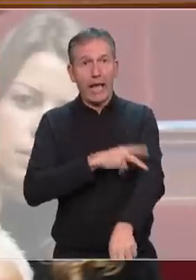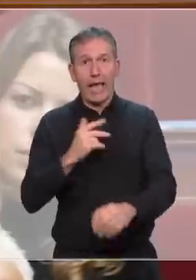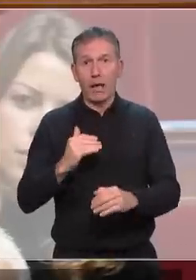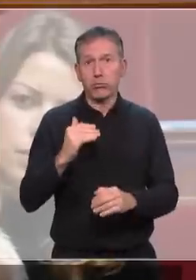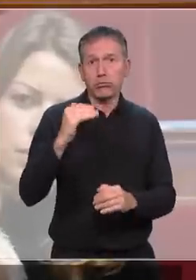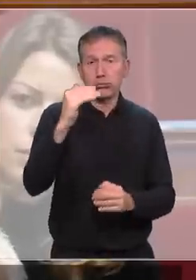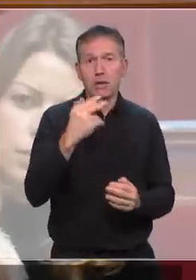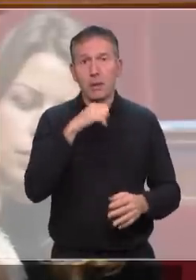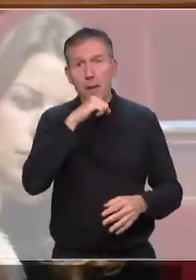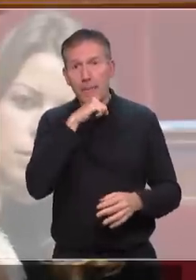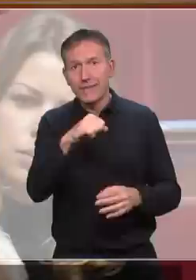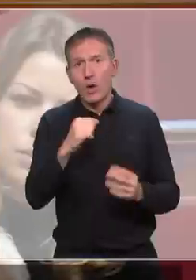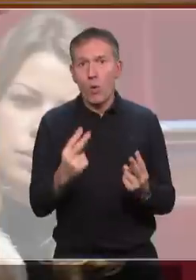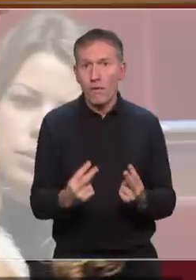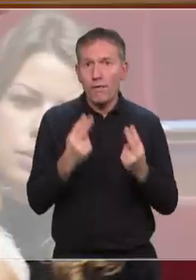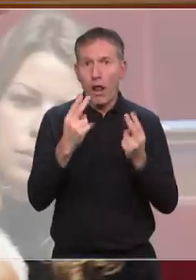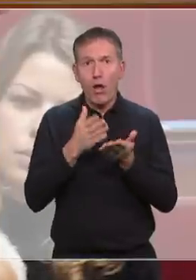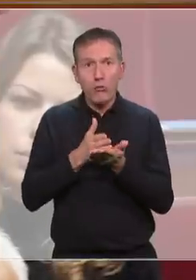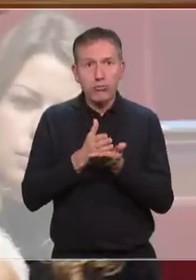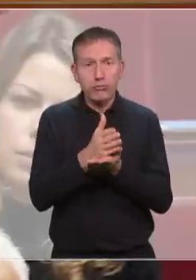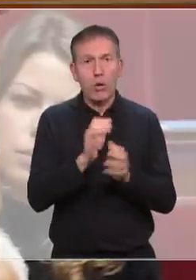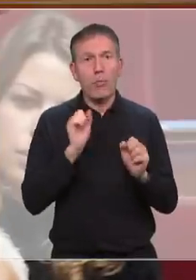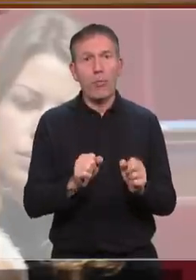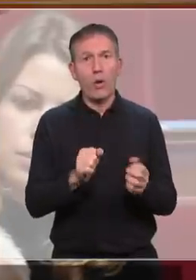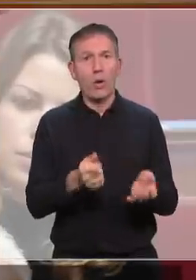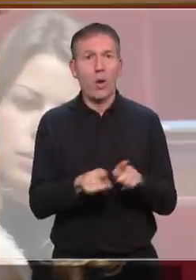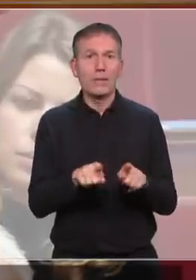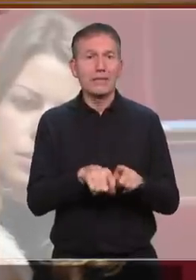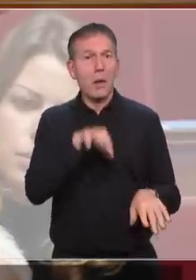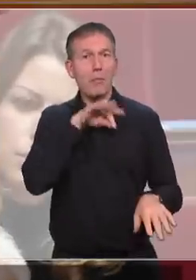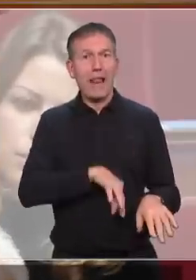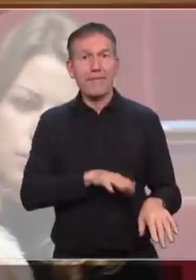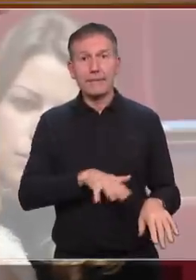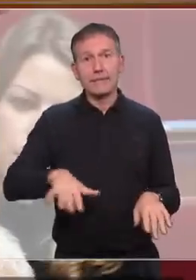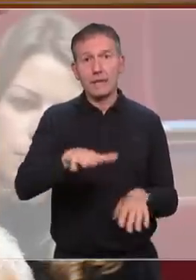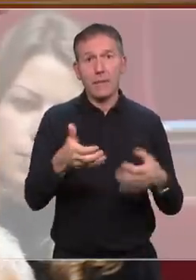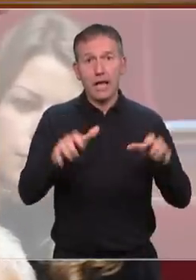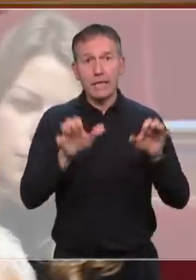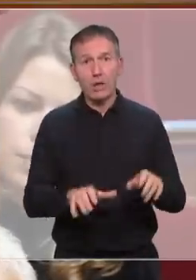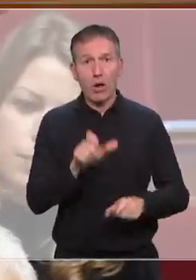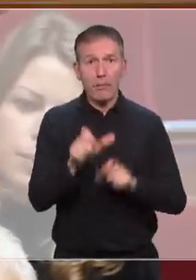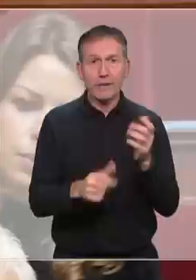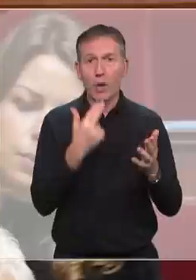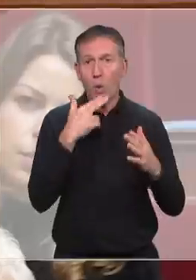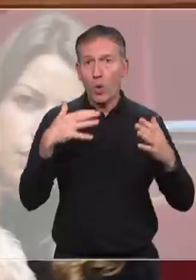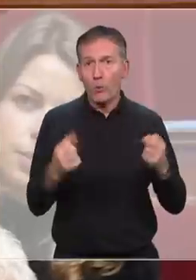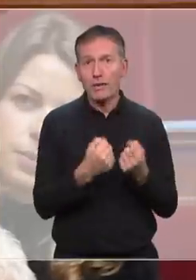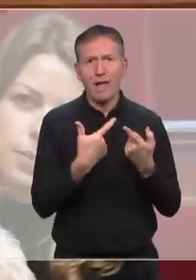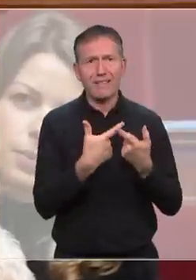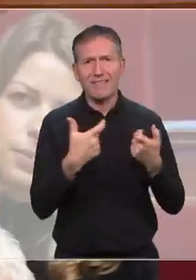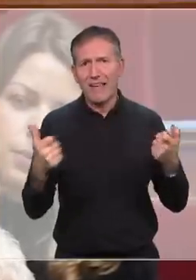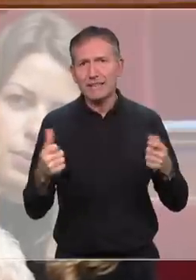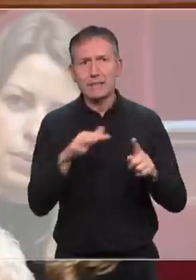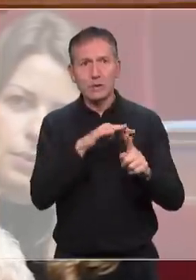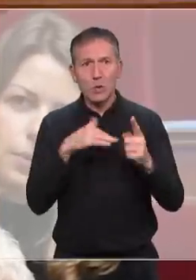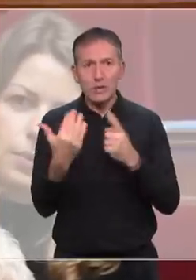sont valorisées, pour qu'ils s'engagent dans cette voie, pour qu'on en bénéficie dans nos administrations de toutes les compétences, de la diversité sociale et professionnelle,